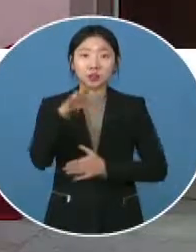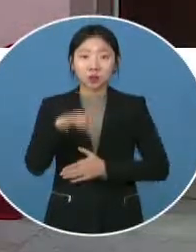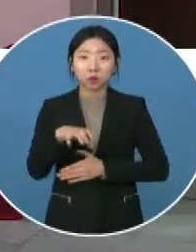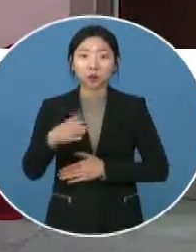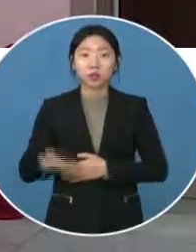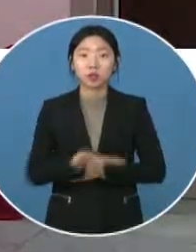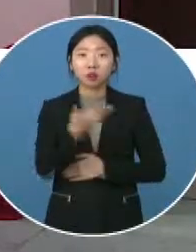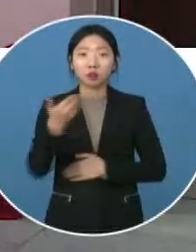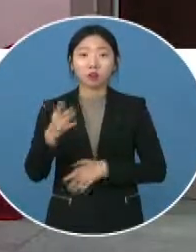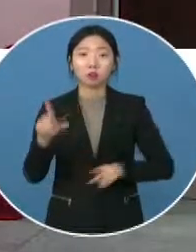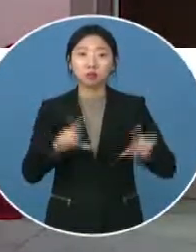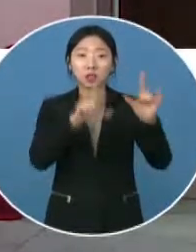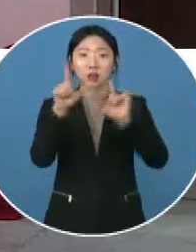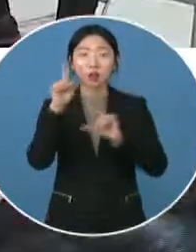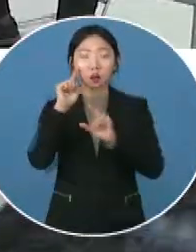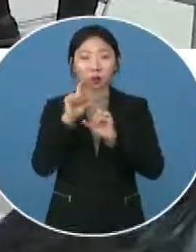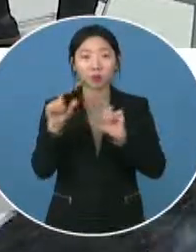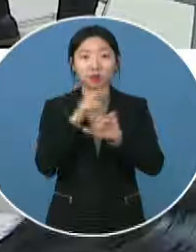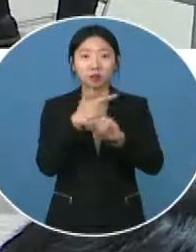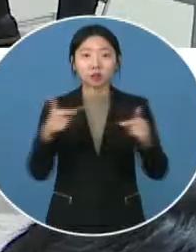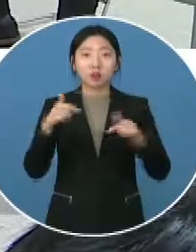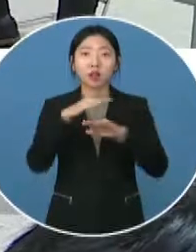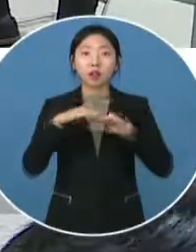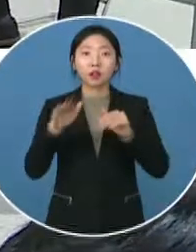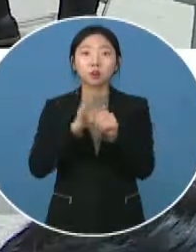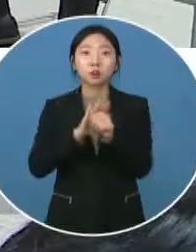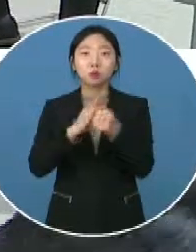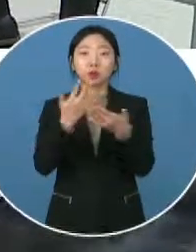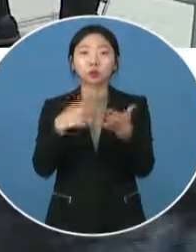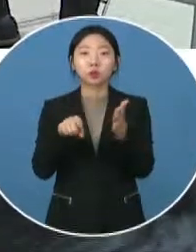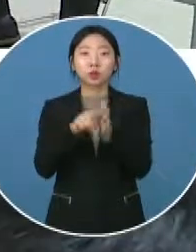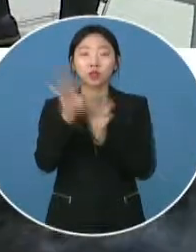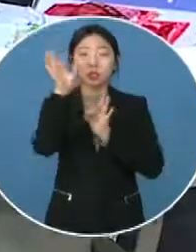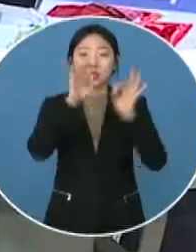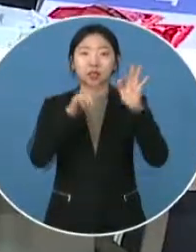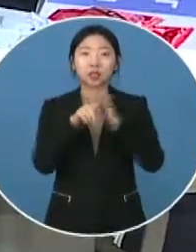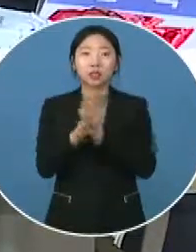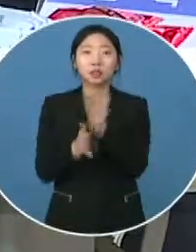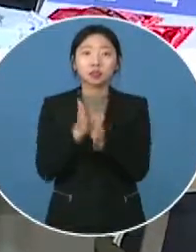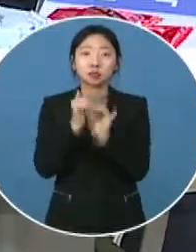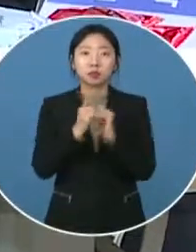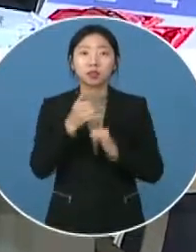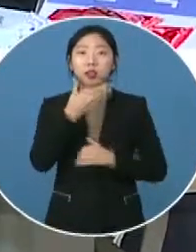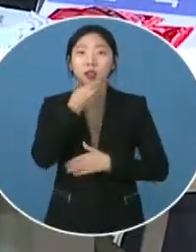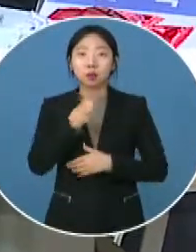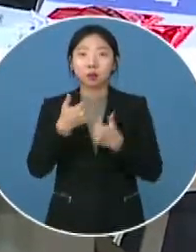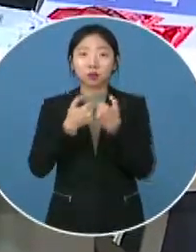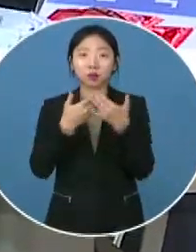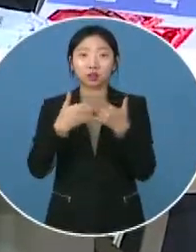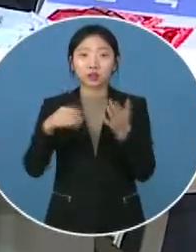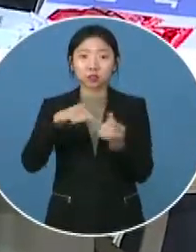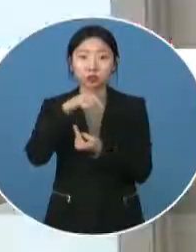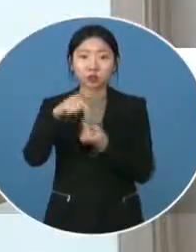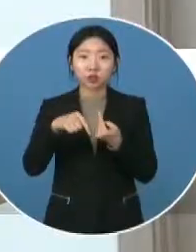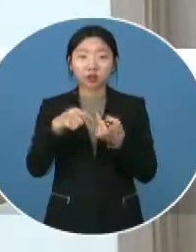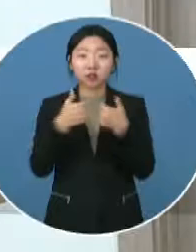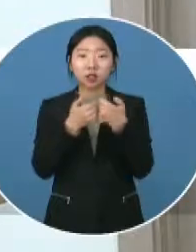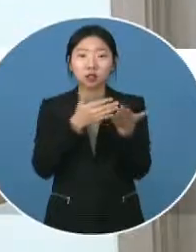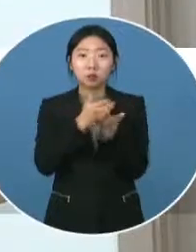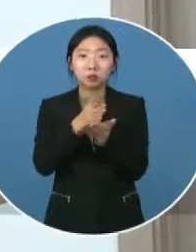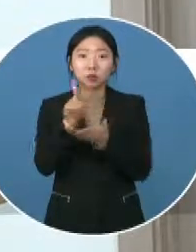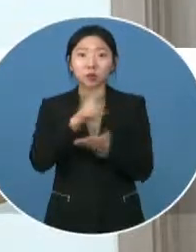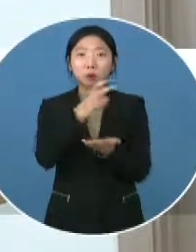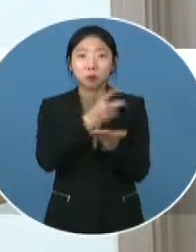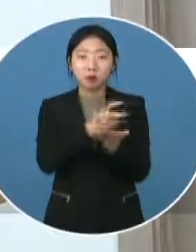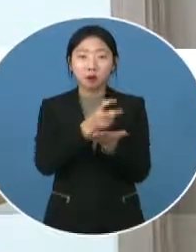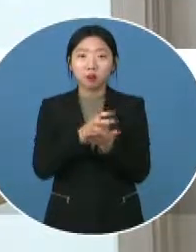안양시 에서는 시민 여러분의 생활 속 다양한 고민을 해결하기 위한 찾아가는 시민 행복 상담실을 운영합니다 상담분야